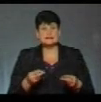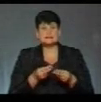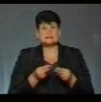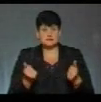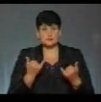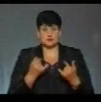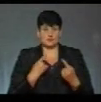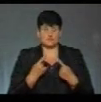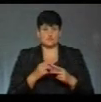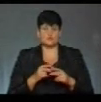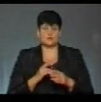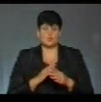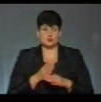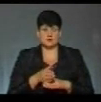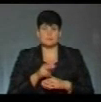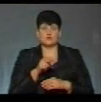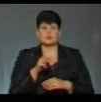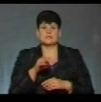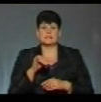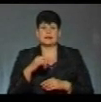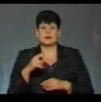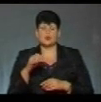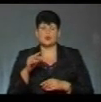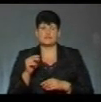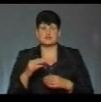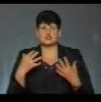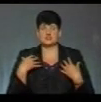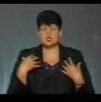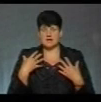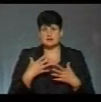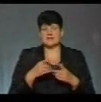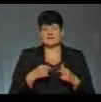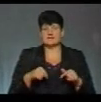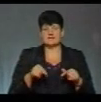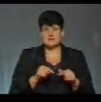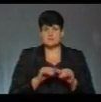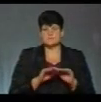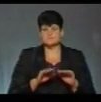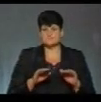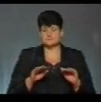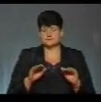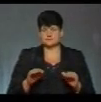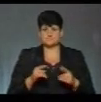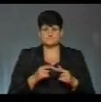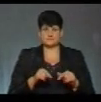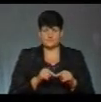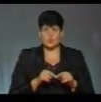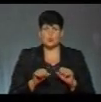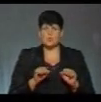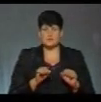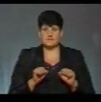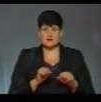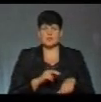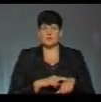гостями. У нашій студії Петро Тихович, начальник відділу ювенальної превенції управління превентивної діяльності Головного управління